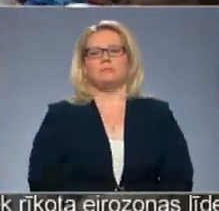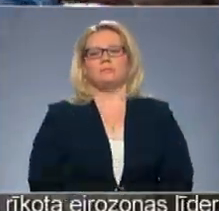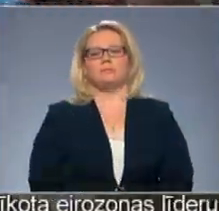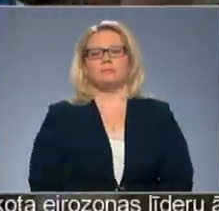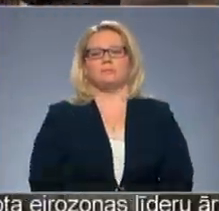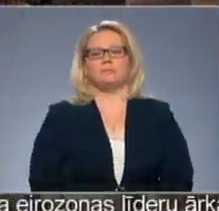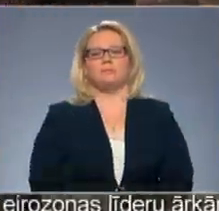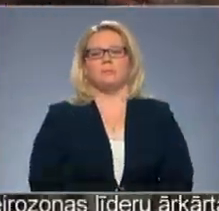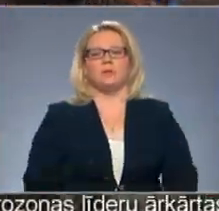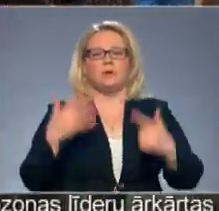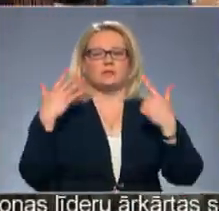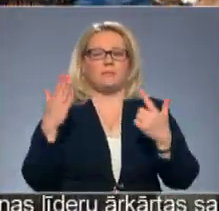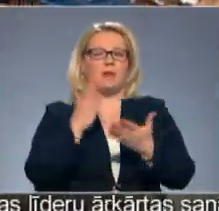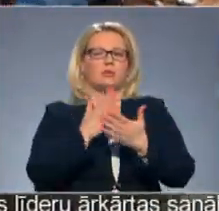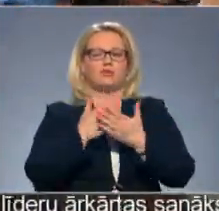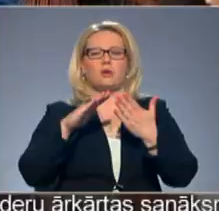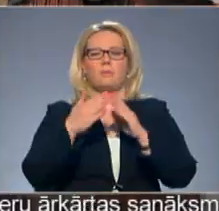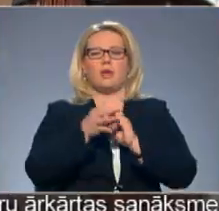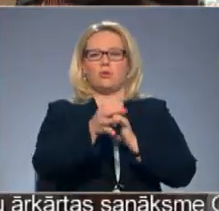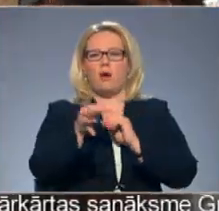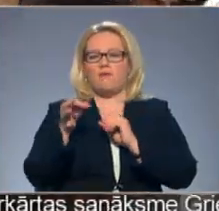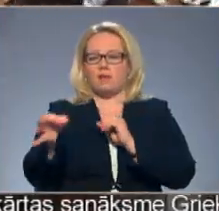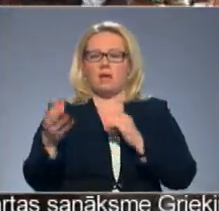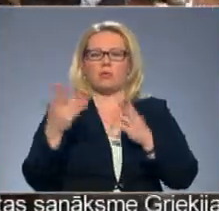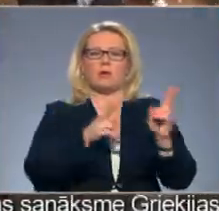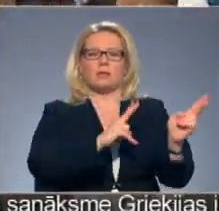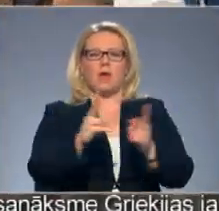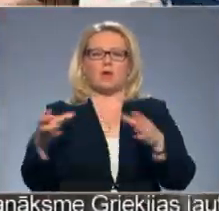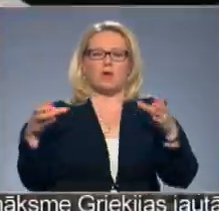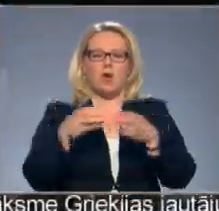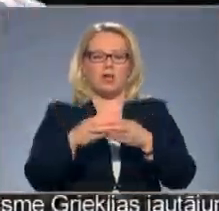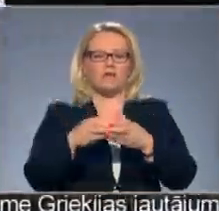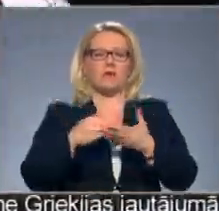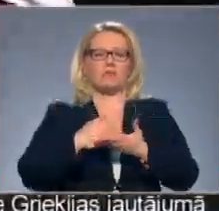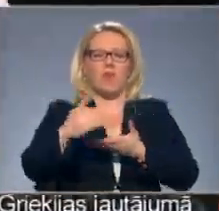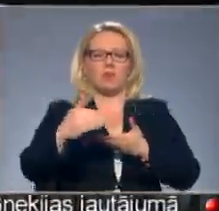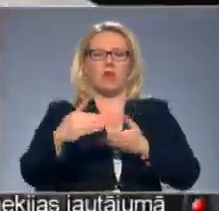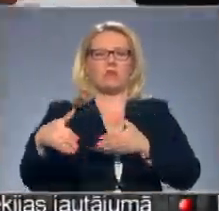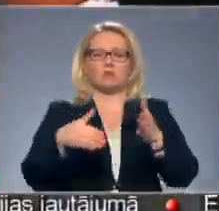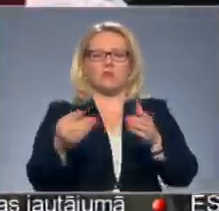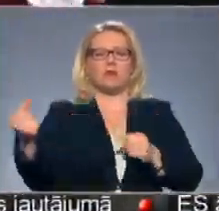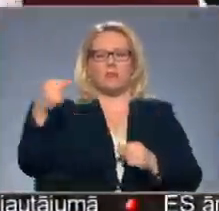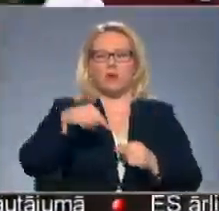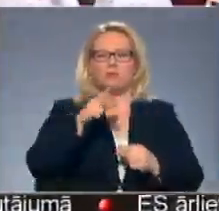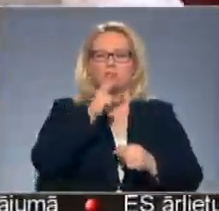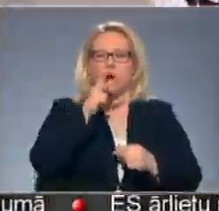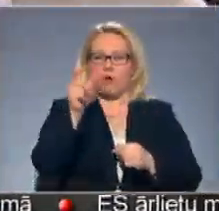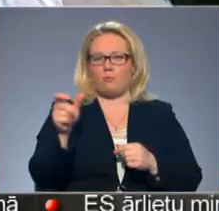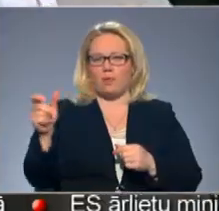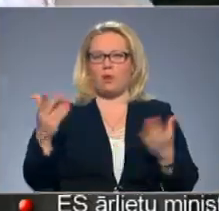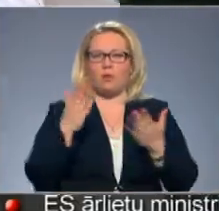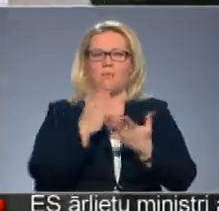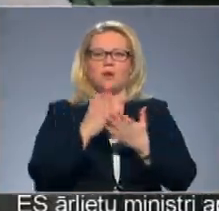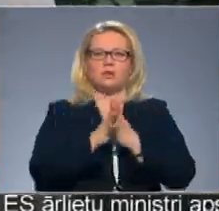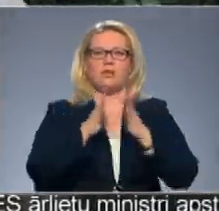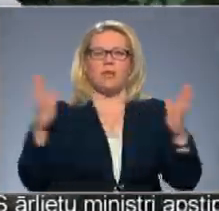No 7 esošajiem piļu novadiem, kuros ir deju kolektīvi, tālāko ceļu šoreiz mērojuši daugavpilieši, kuriem esot